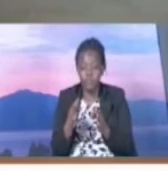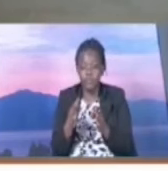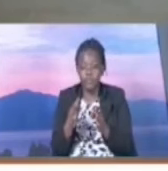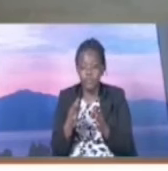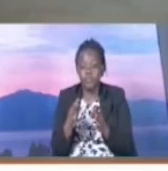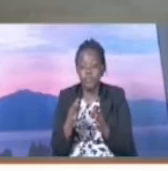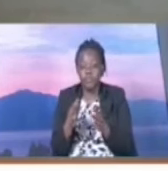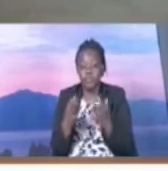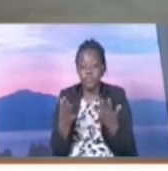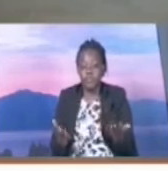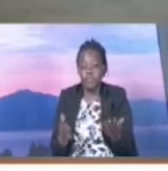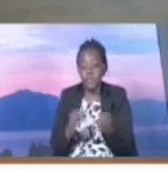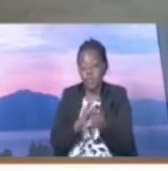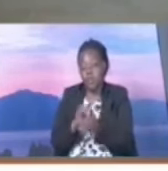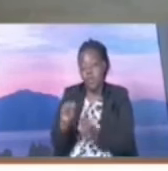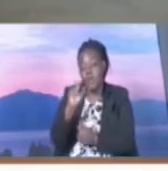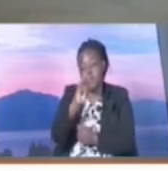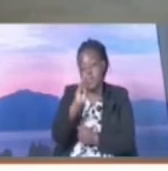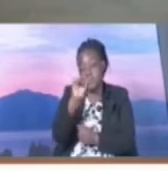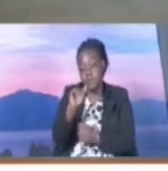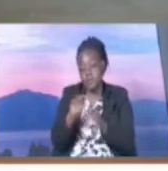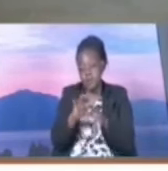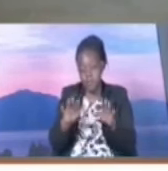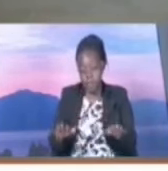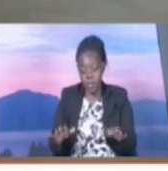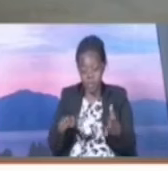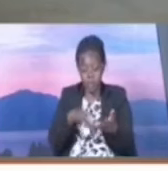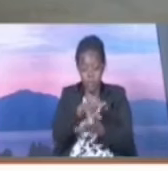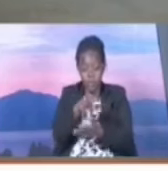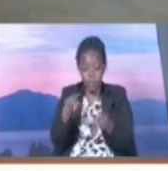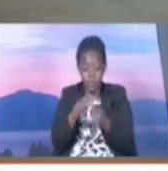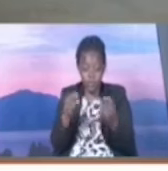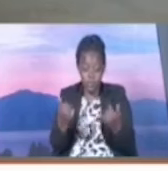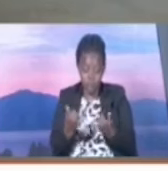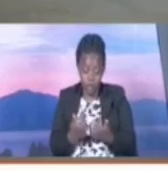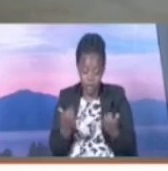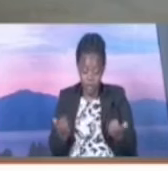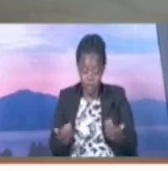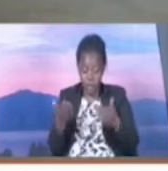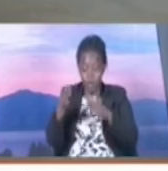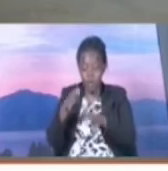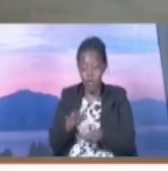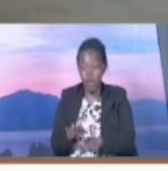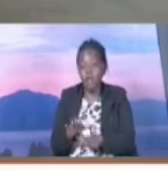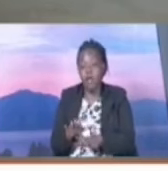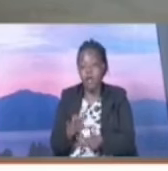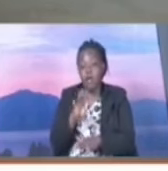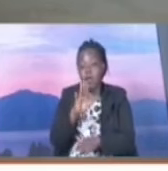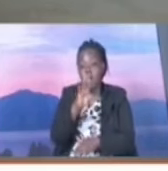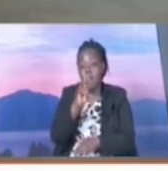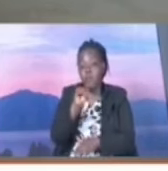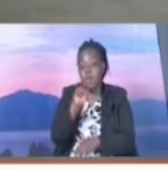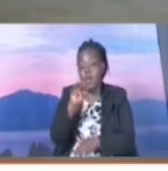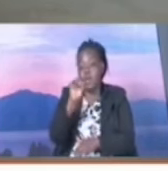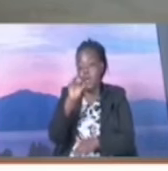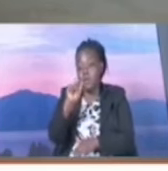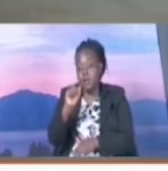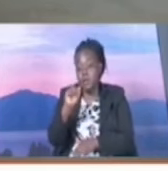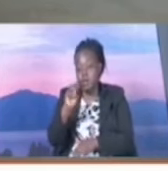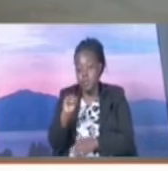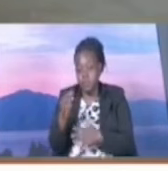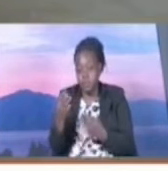okuli Washing Bay ku ttaka lya Kayanira ne namwandu wa Sheikh Bukenya Mariam Nakajubi ku